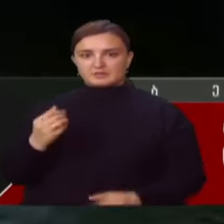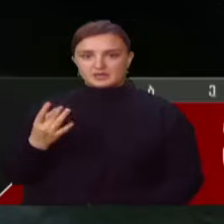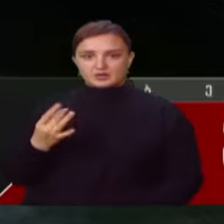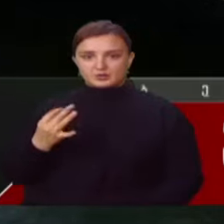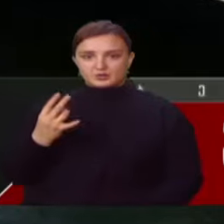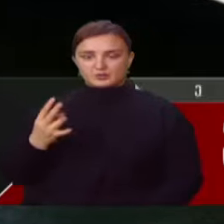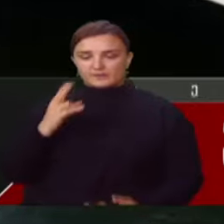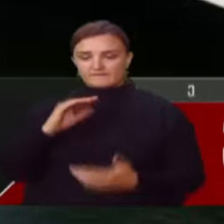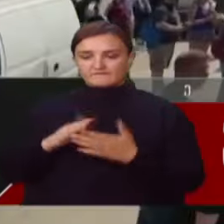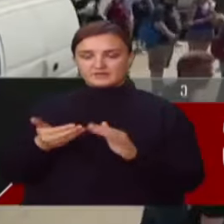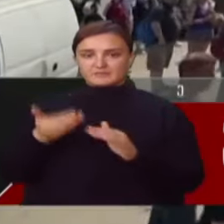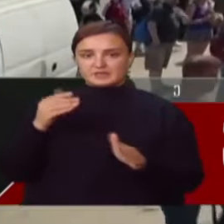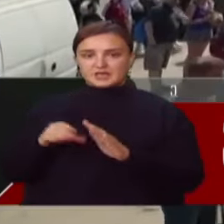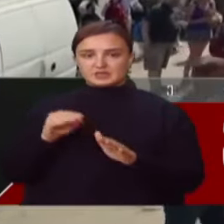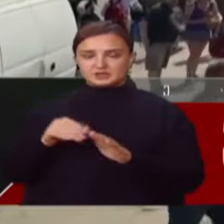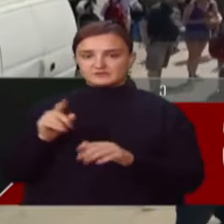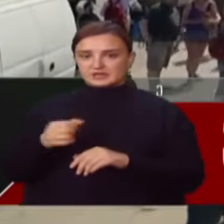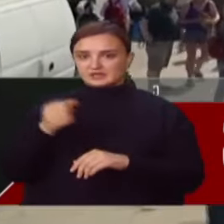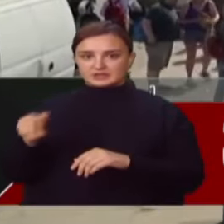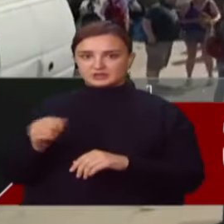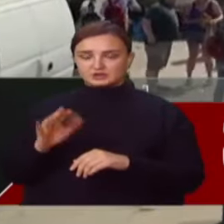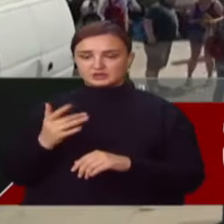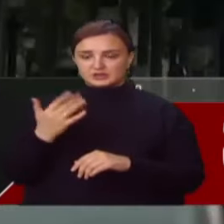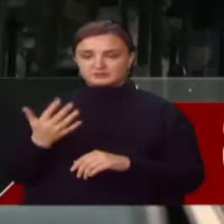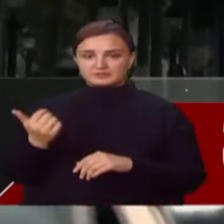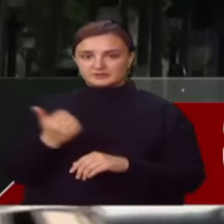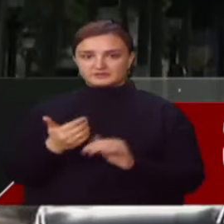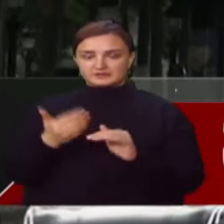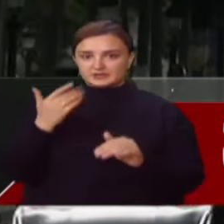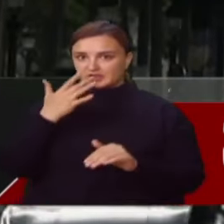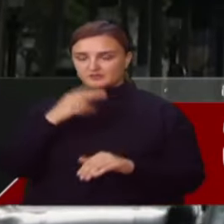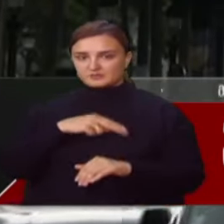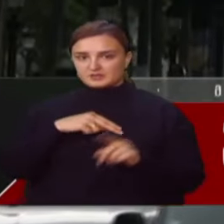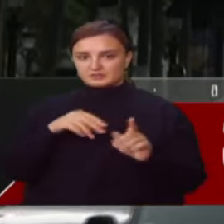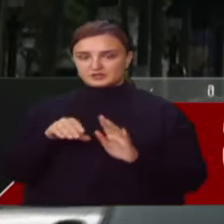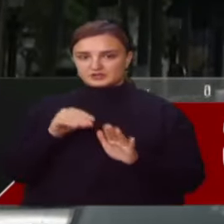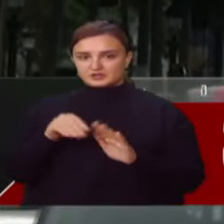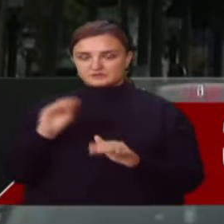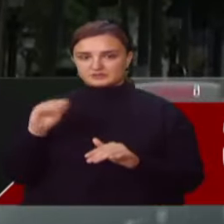მაკრონმა ვადამდელი არჩევნები იმიტომ დანიშნა, რომ რამდენიმე კვირის წინ ევროპარლამენტის